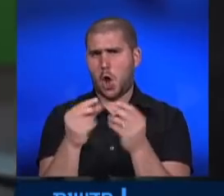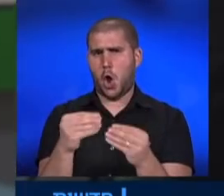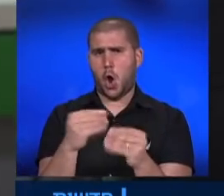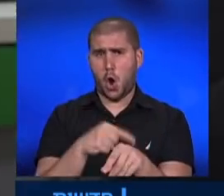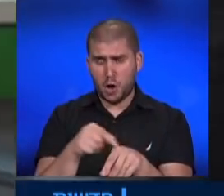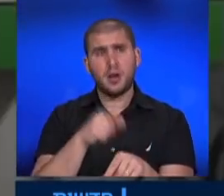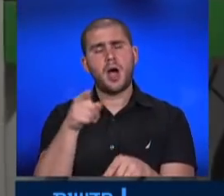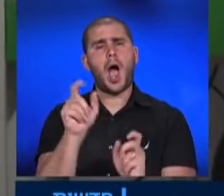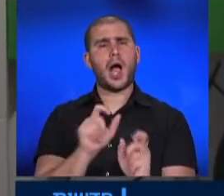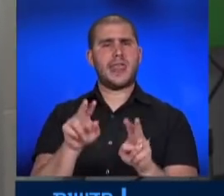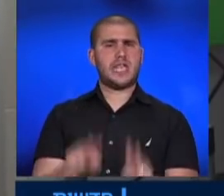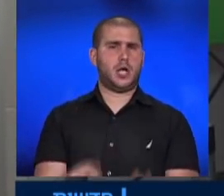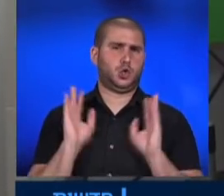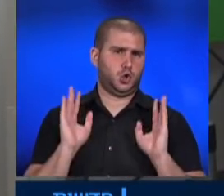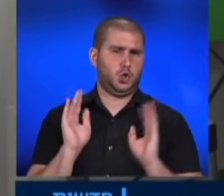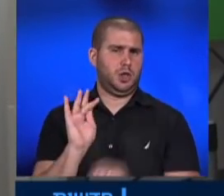מוגן מפני